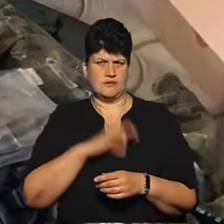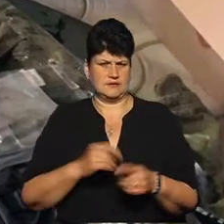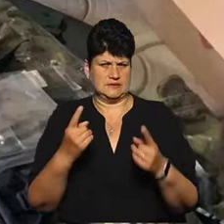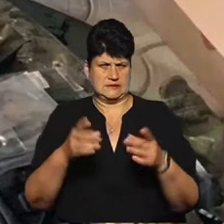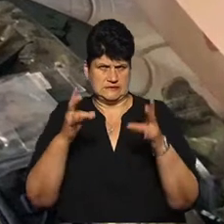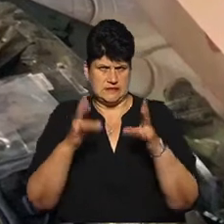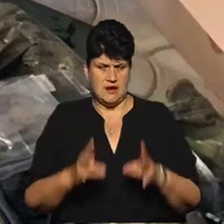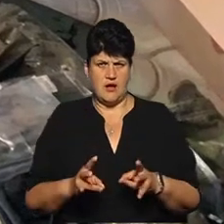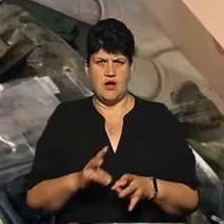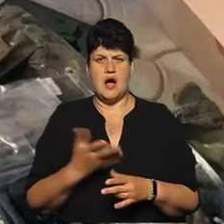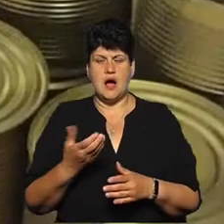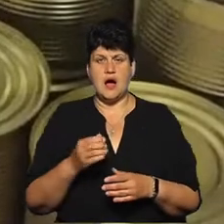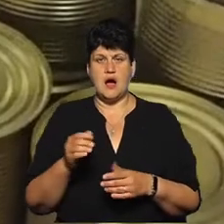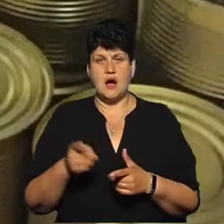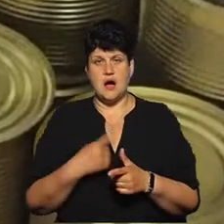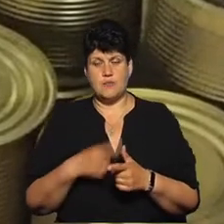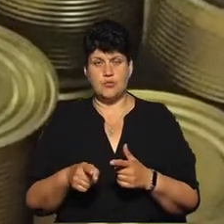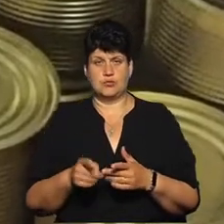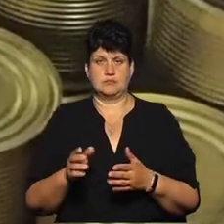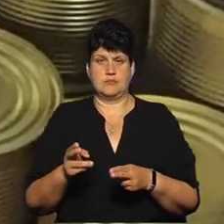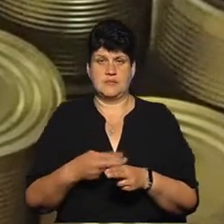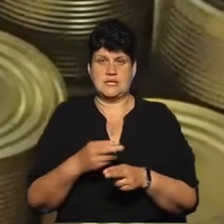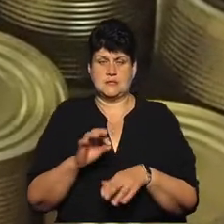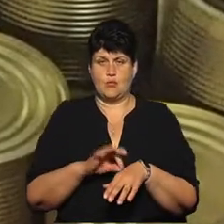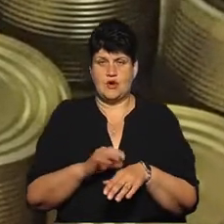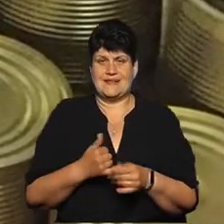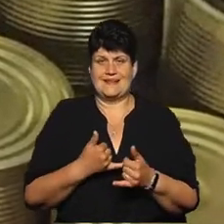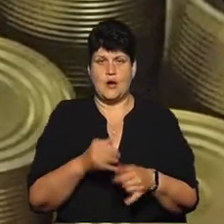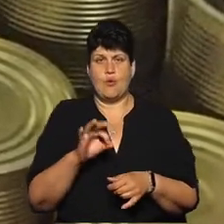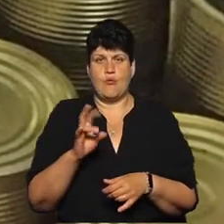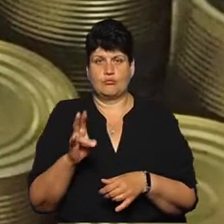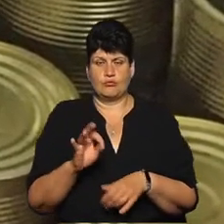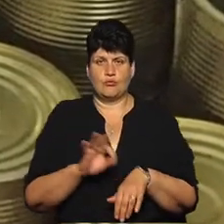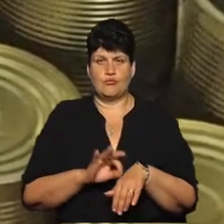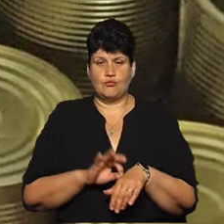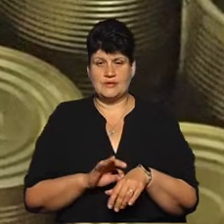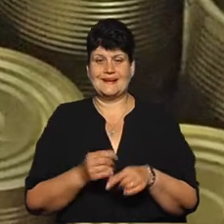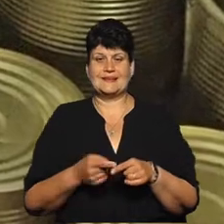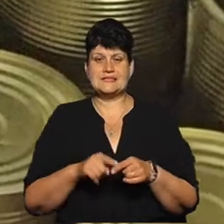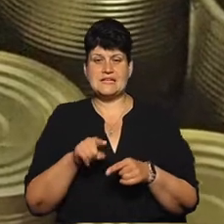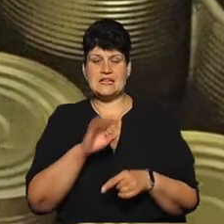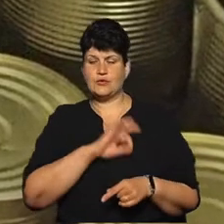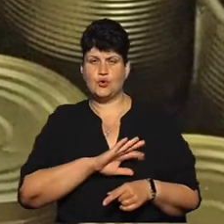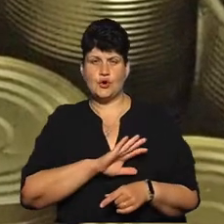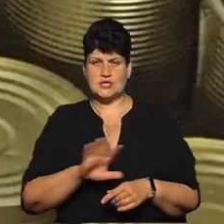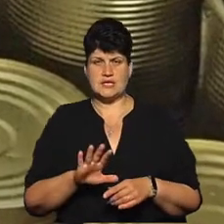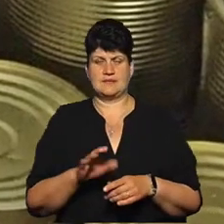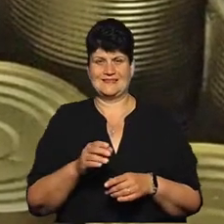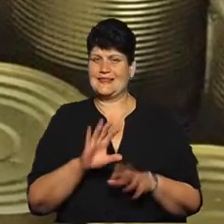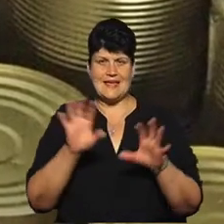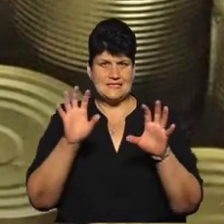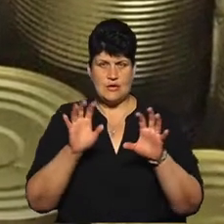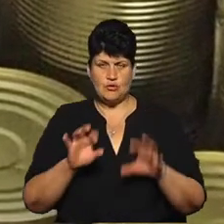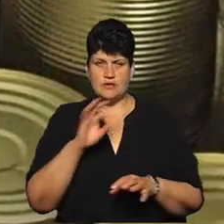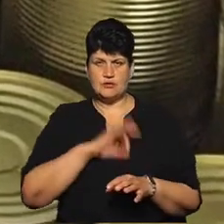для онкохворих. Вирішують питання про оголошення чоловікам підозри за незаконне використання з метою отримання прибутку гуманітарної допомоги під